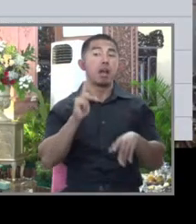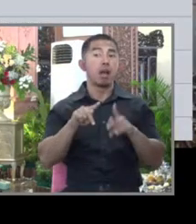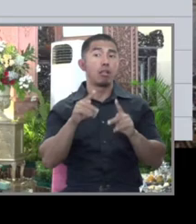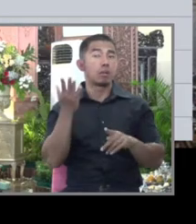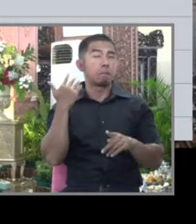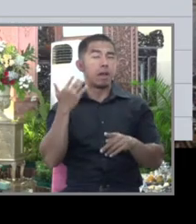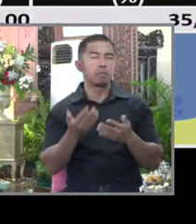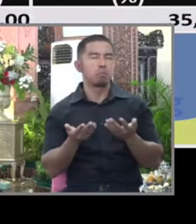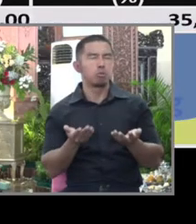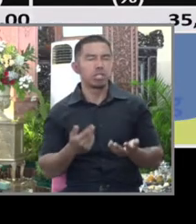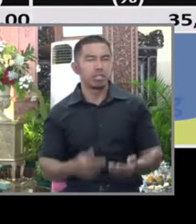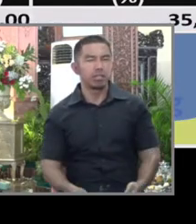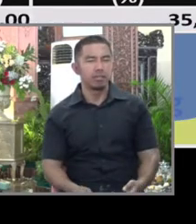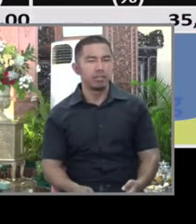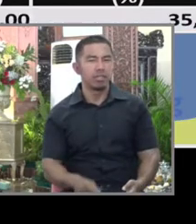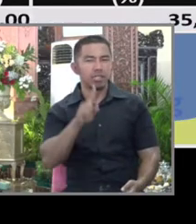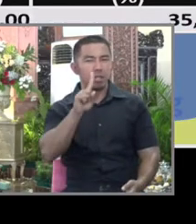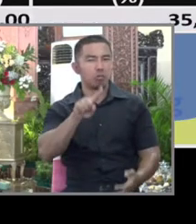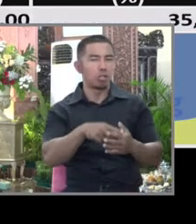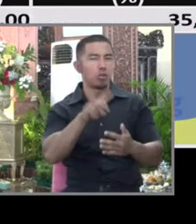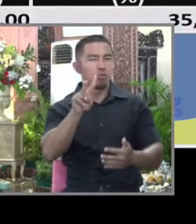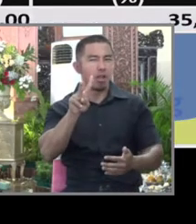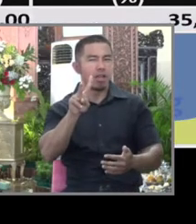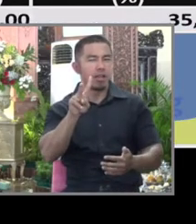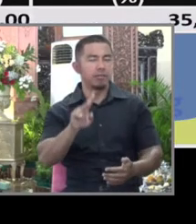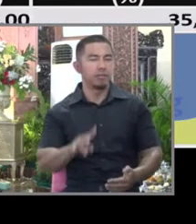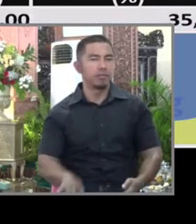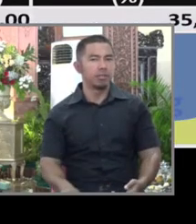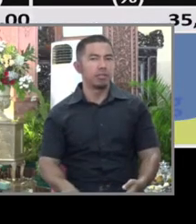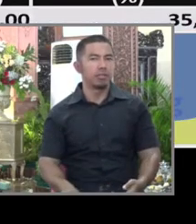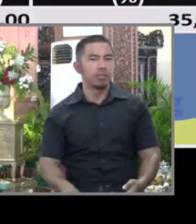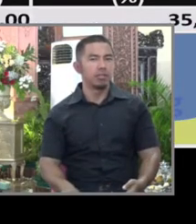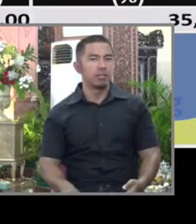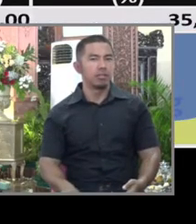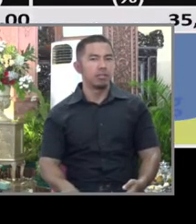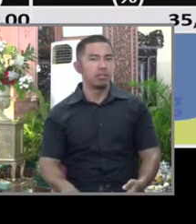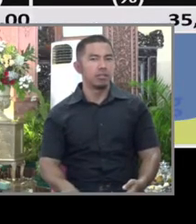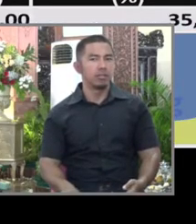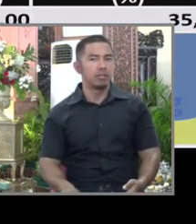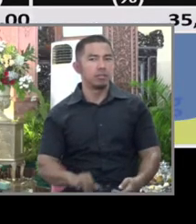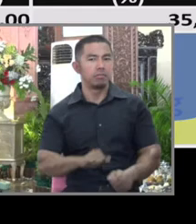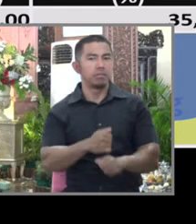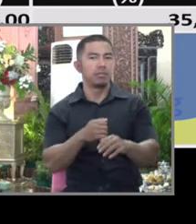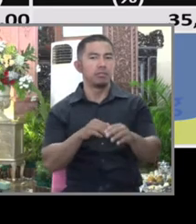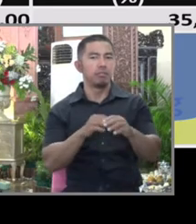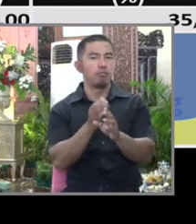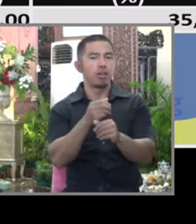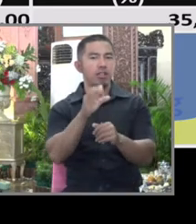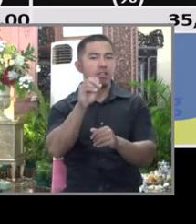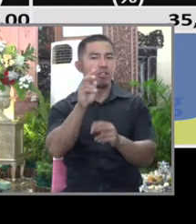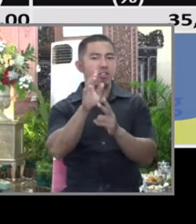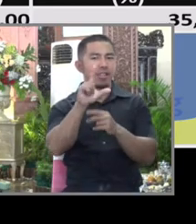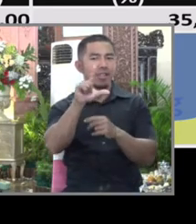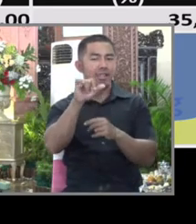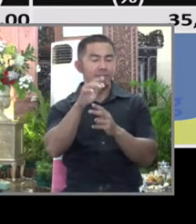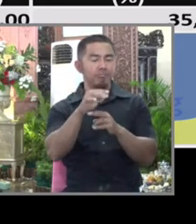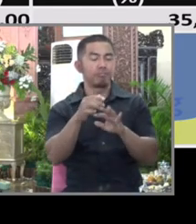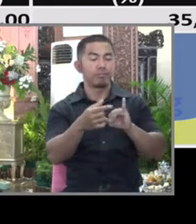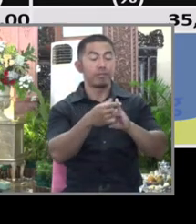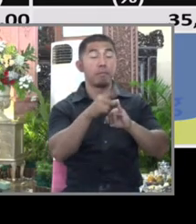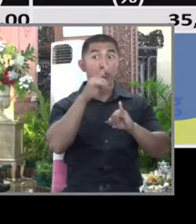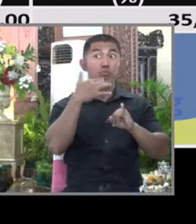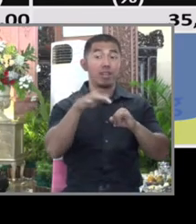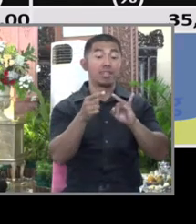mungkin barangkali ada 12 yang disimpangkan dengan online ini kita bisa terbantu Kemudian yang kedua